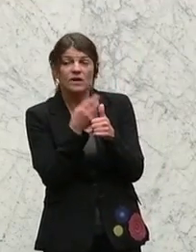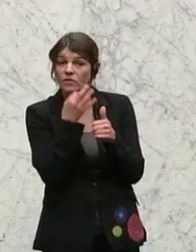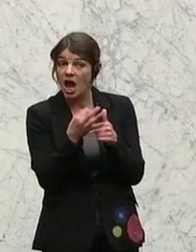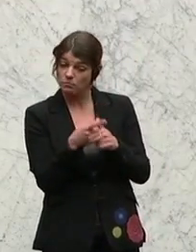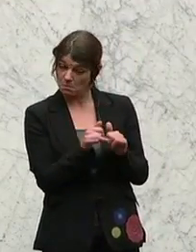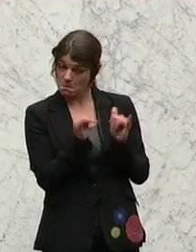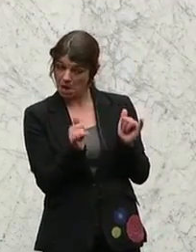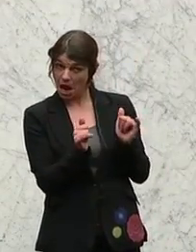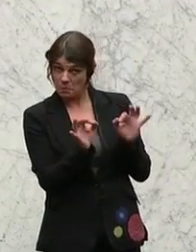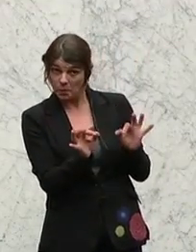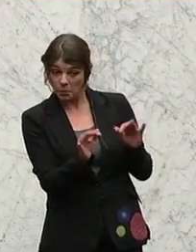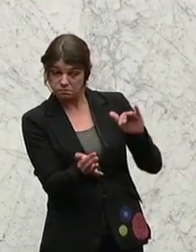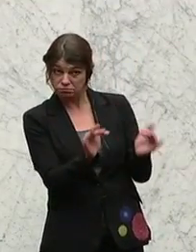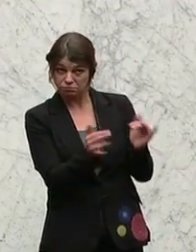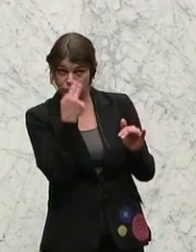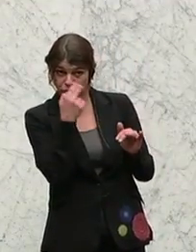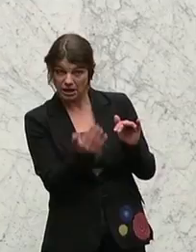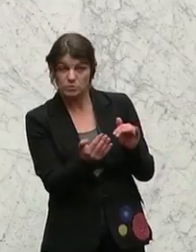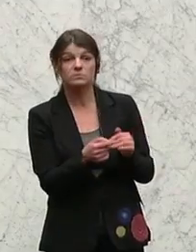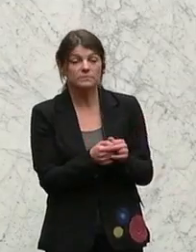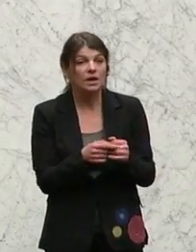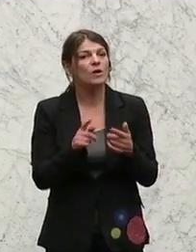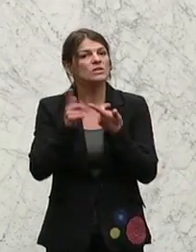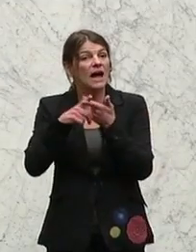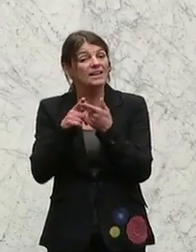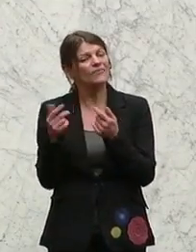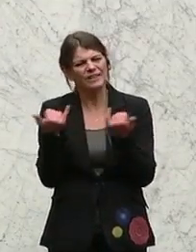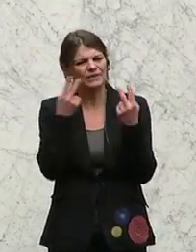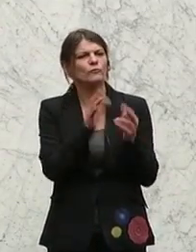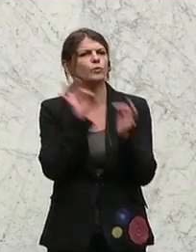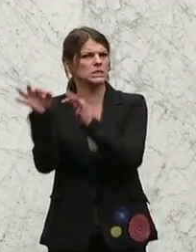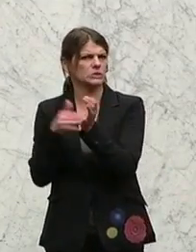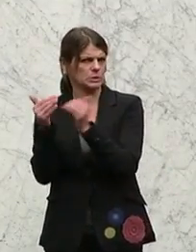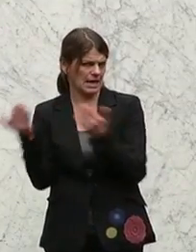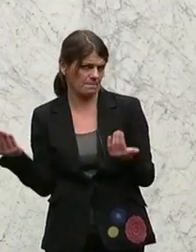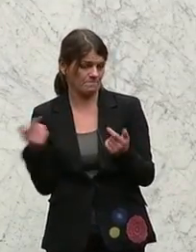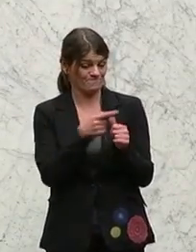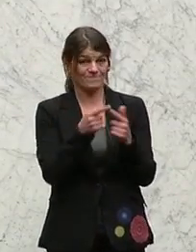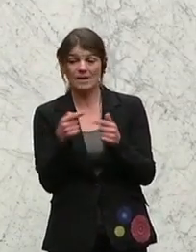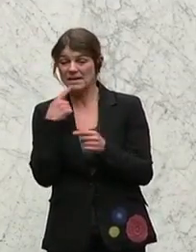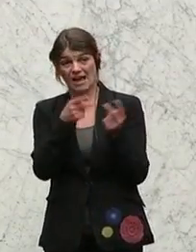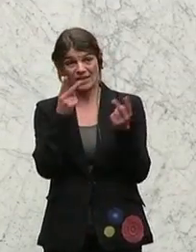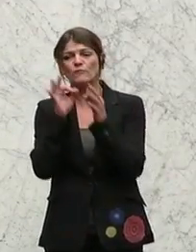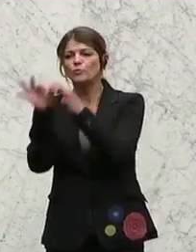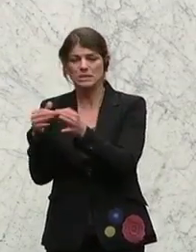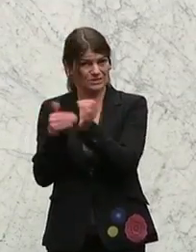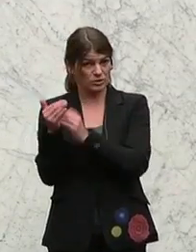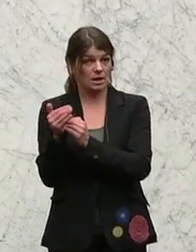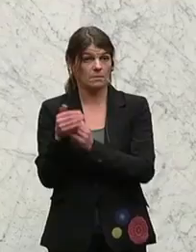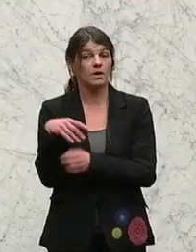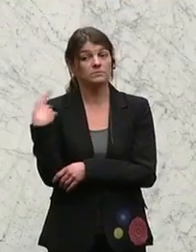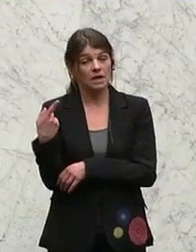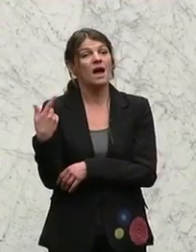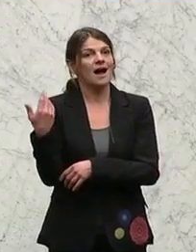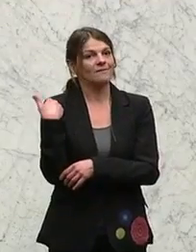gesund oder ist die Bank gesund oder krank, und das andere war die Systemrelevanz. Und dieses Thema der Systemrelevanz hat eine ganz wichtige